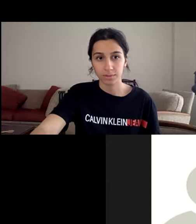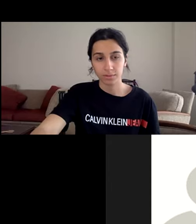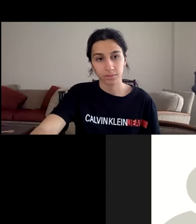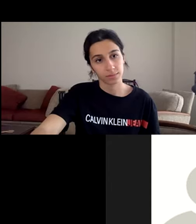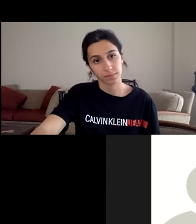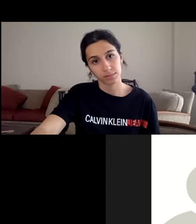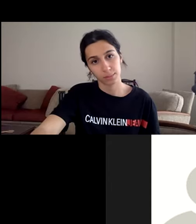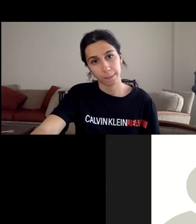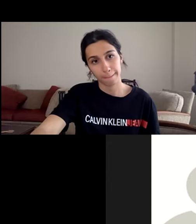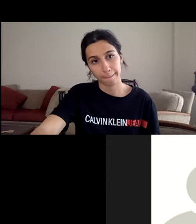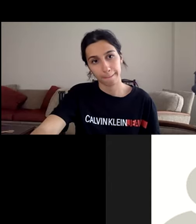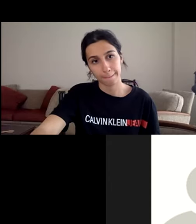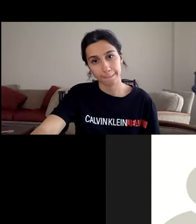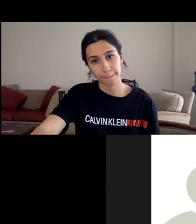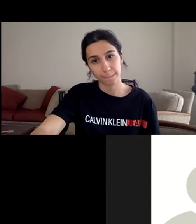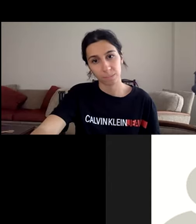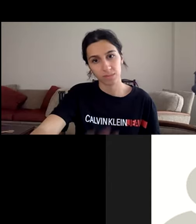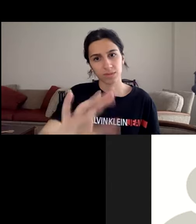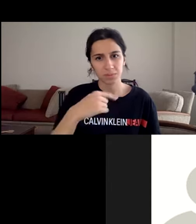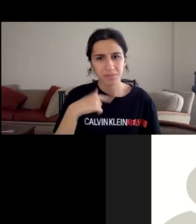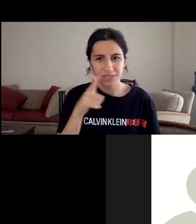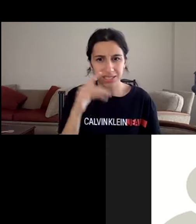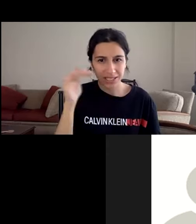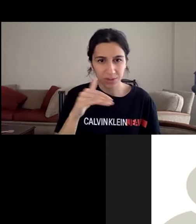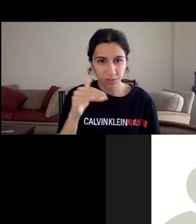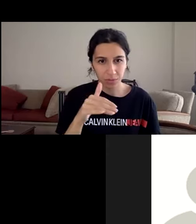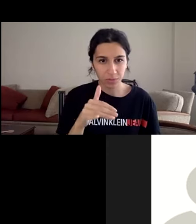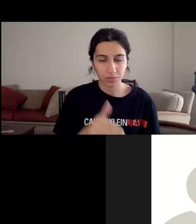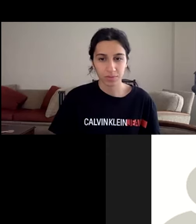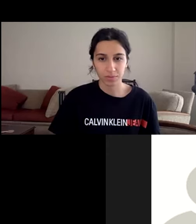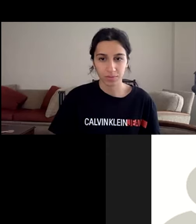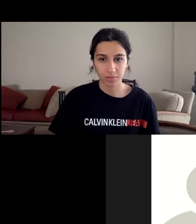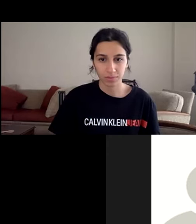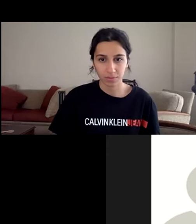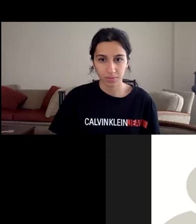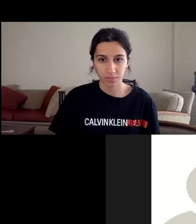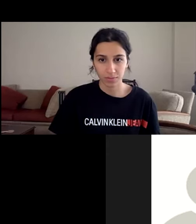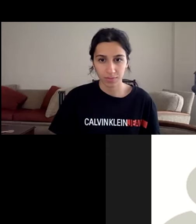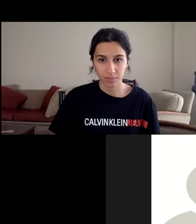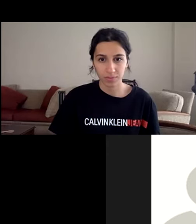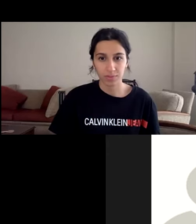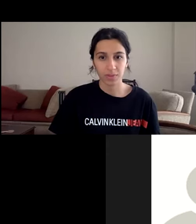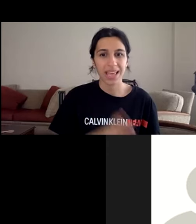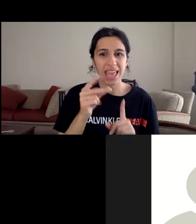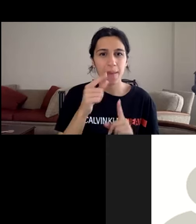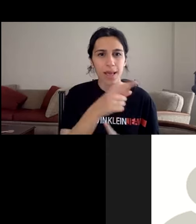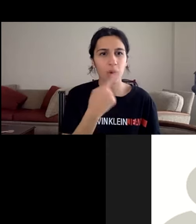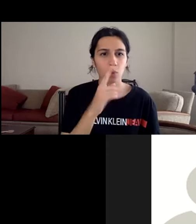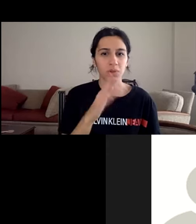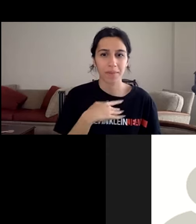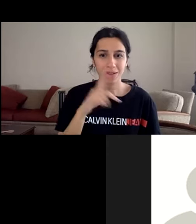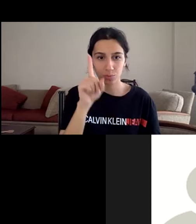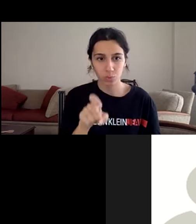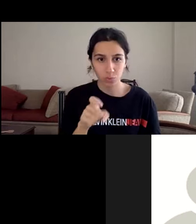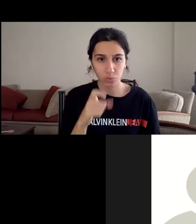İpek? Benim sesim geliyor mu acaba? Evet, geliyor. İpek Hanım konuşmayacaksa ben soru